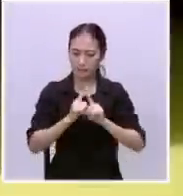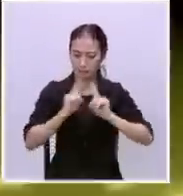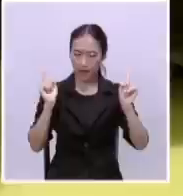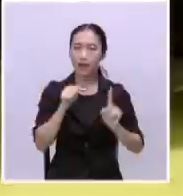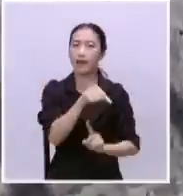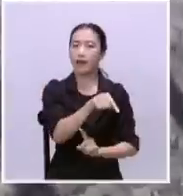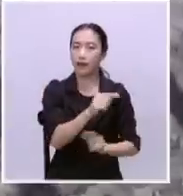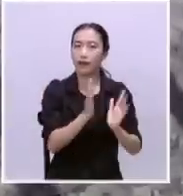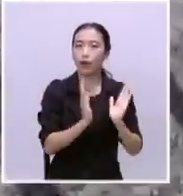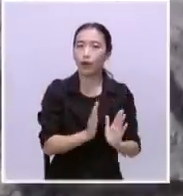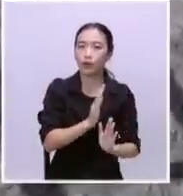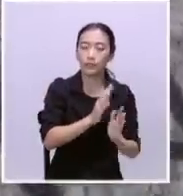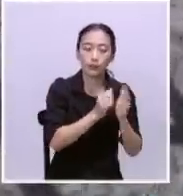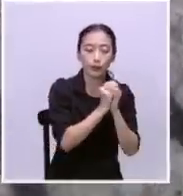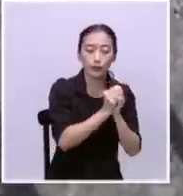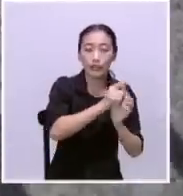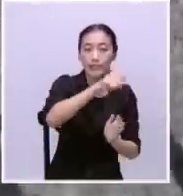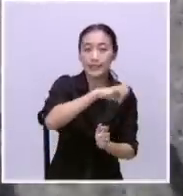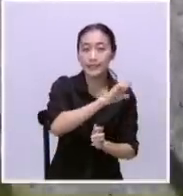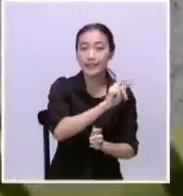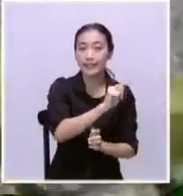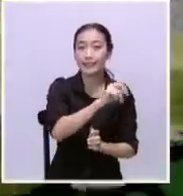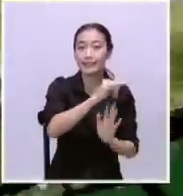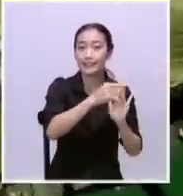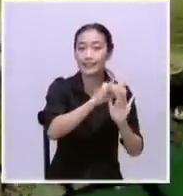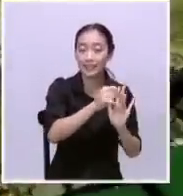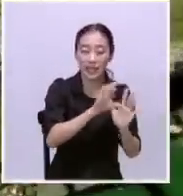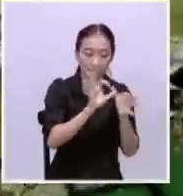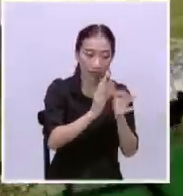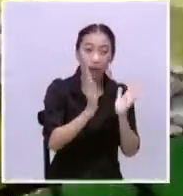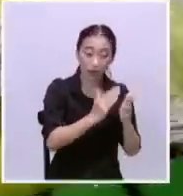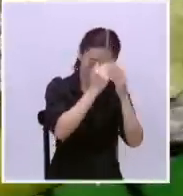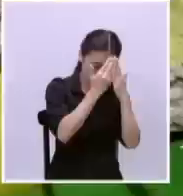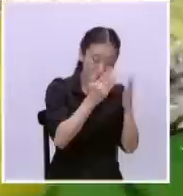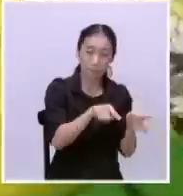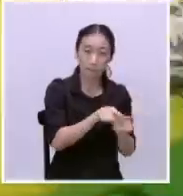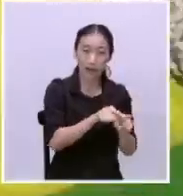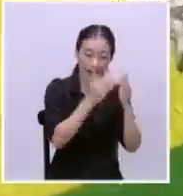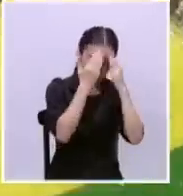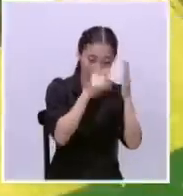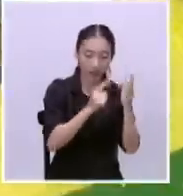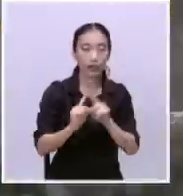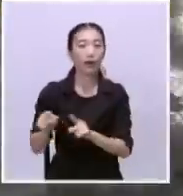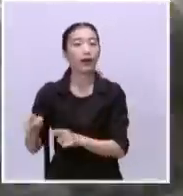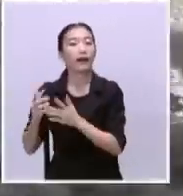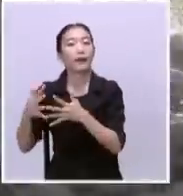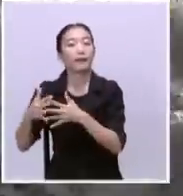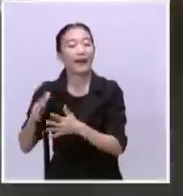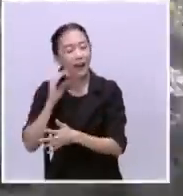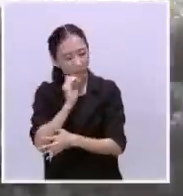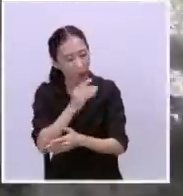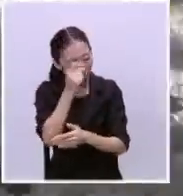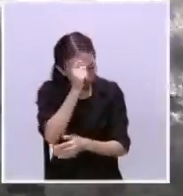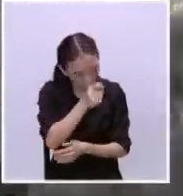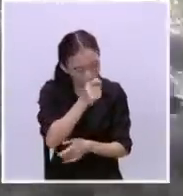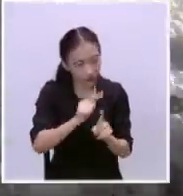เป็นที่ชัดเจนเลยนะคะว่านี่มันคือเรื่องการเมืองชัดๆเลยสิ่งที่สหรัฐต้องการก็คือการทำลายงานของคนไร้ฝ้าย